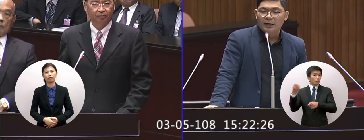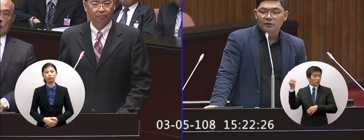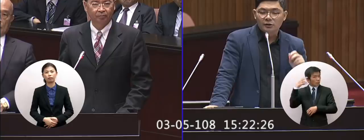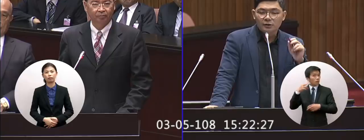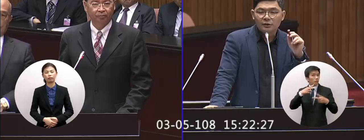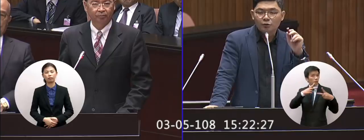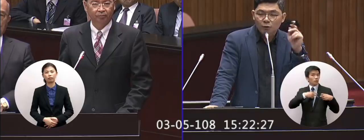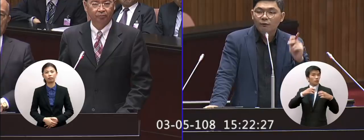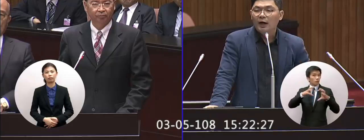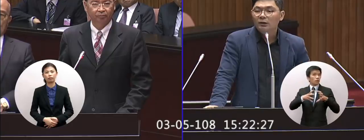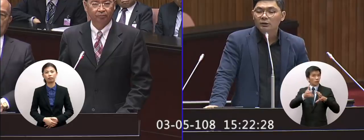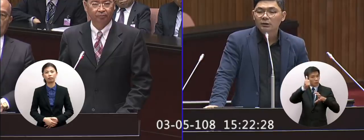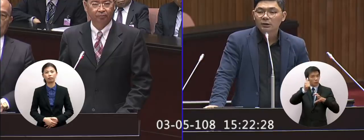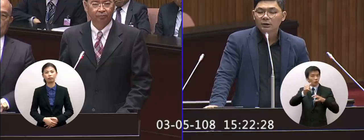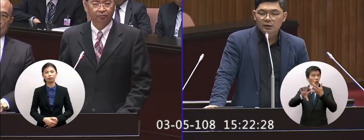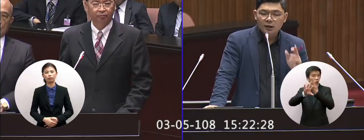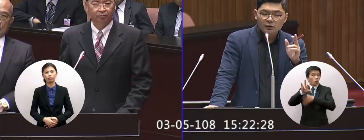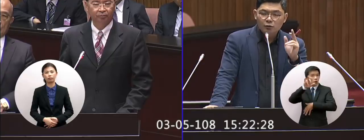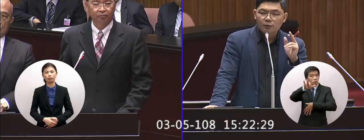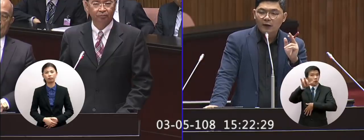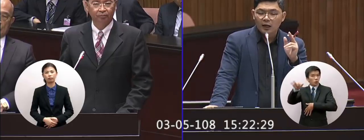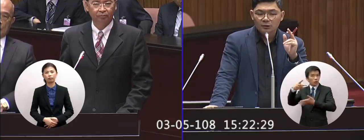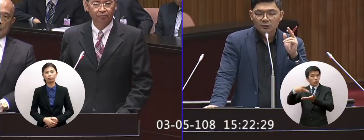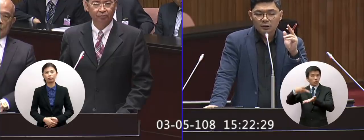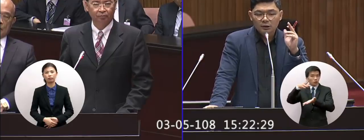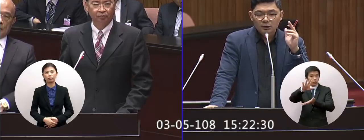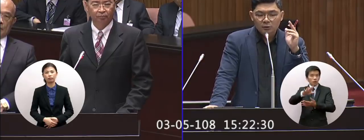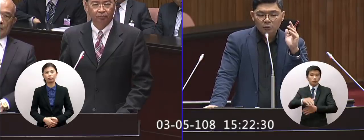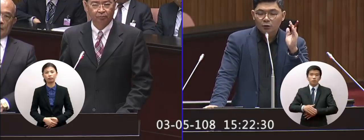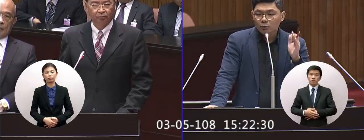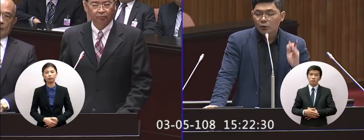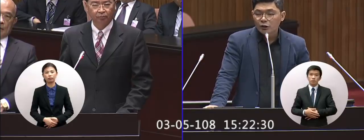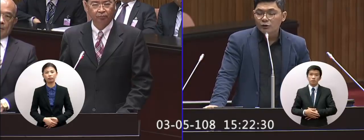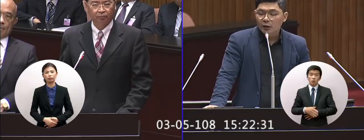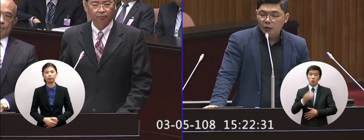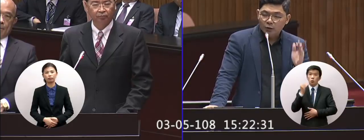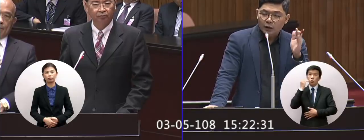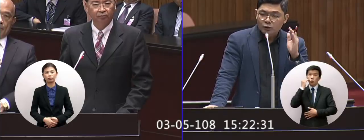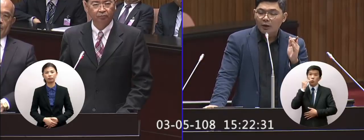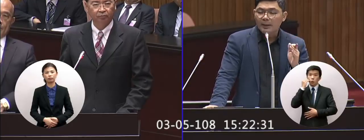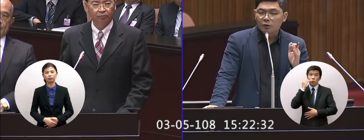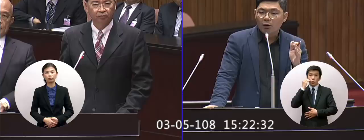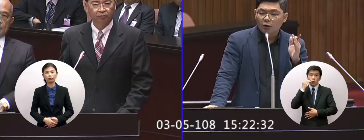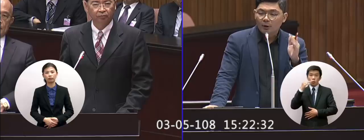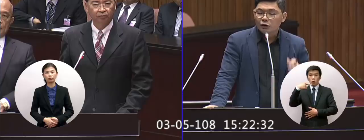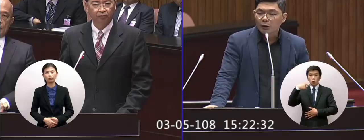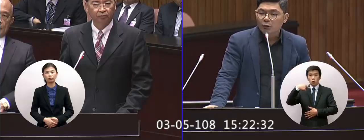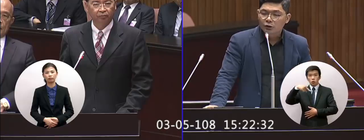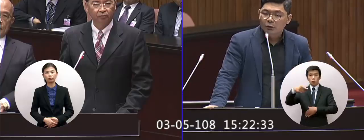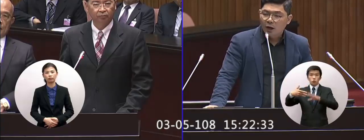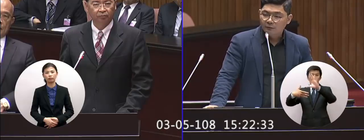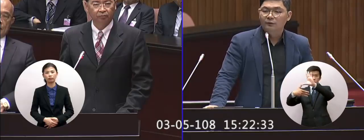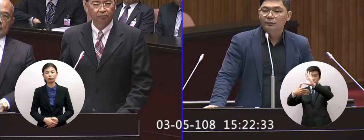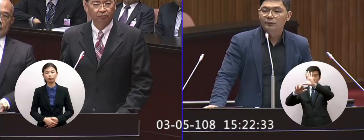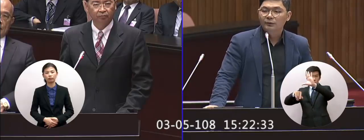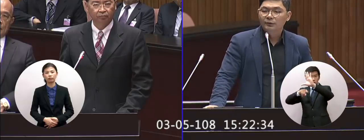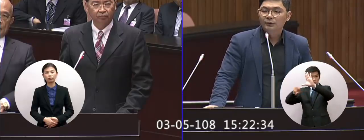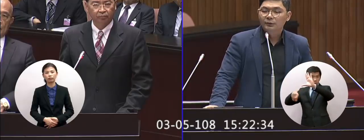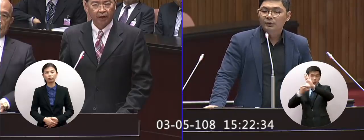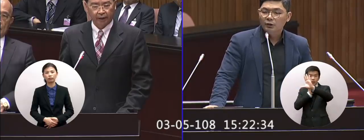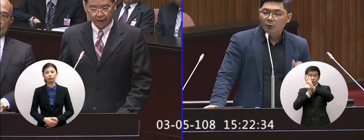统有安排两次出访，这两次出访如果都过境如果到中南美洲的话，有没有机会过境华